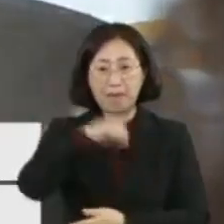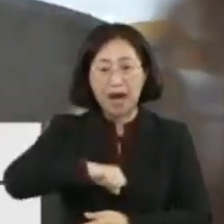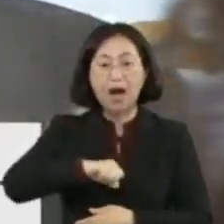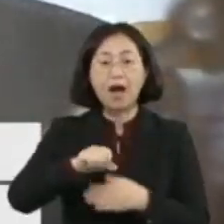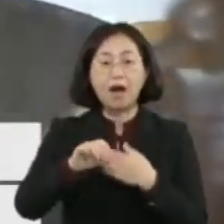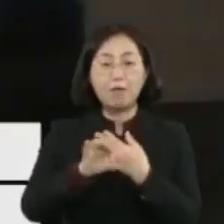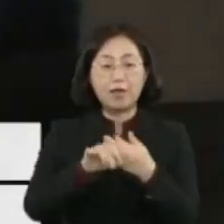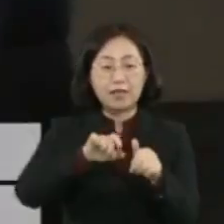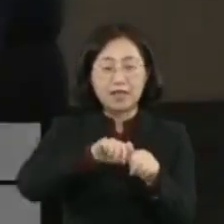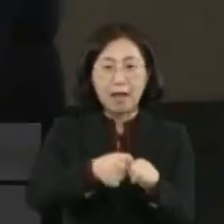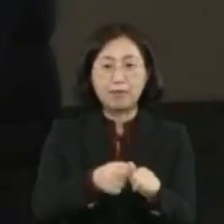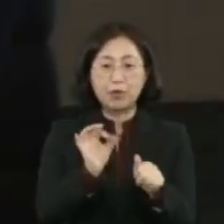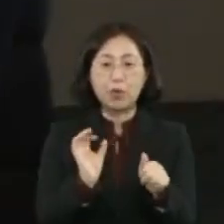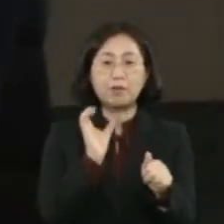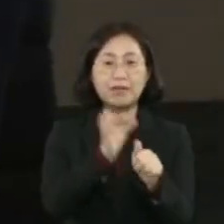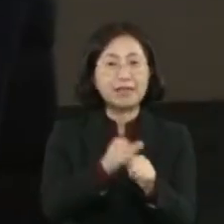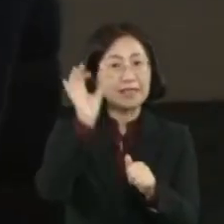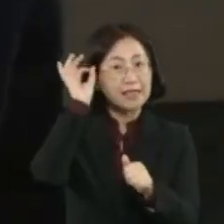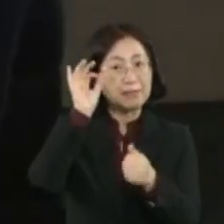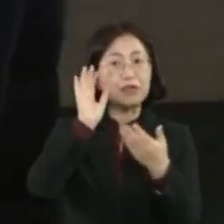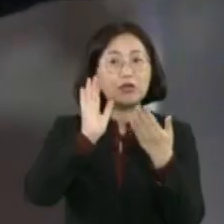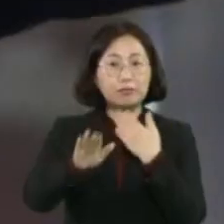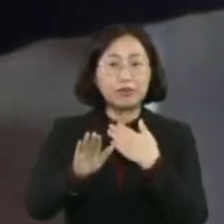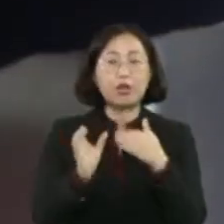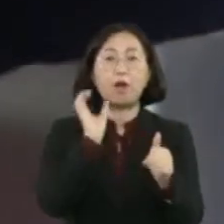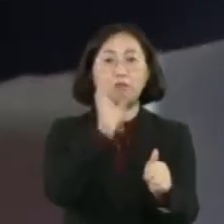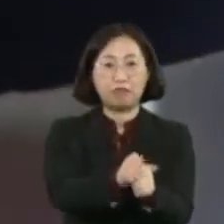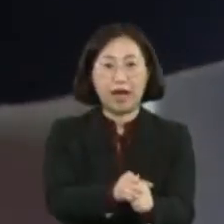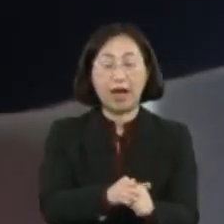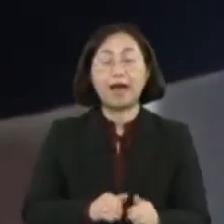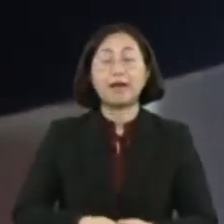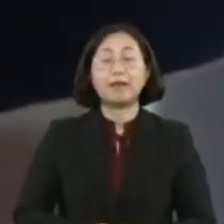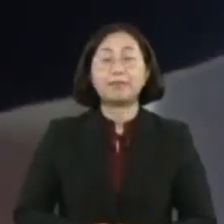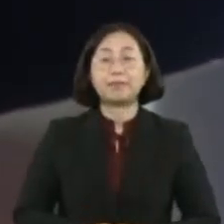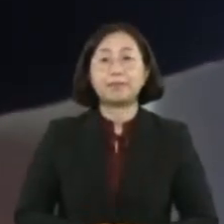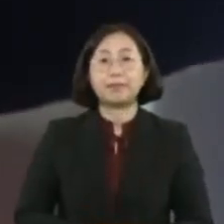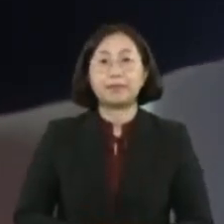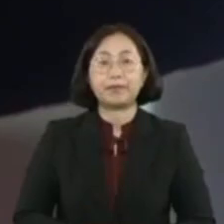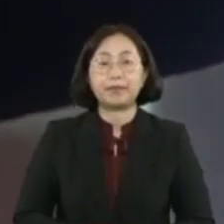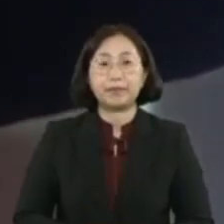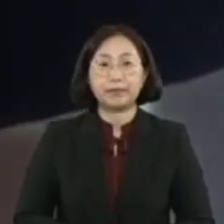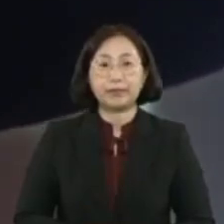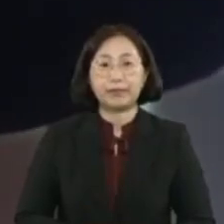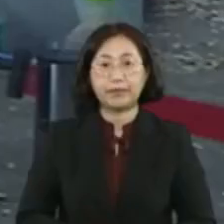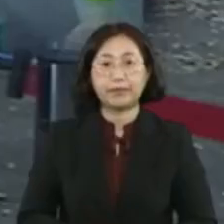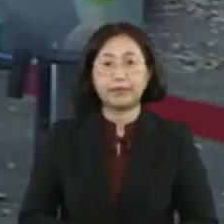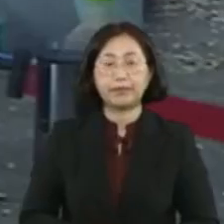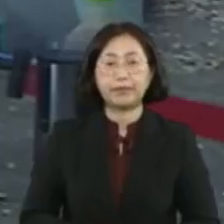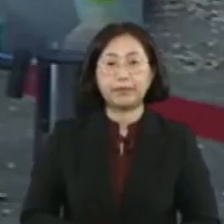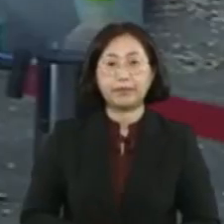과태료와 행정처분은 10일부터 부과됩니다. TJB 장석영입니다.